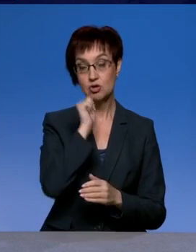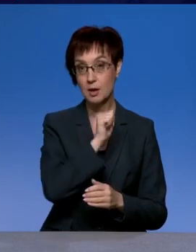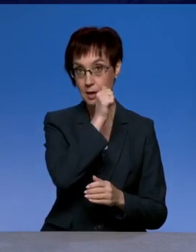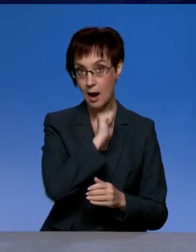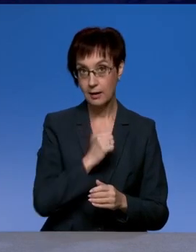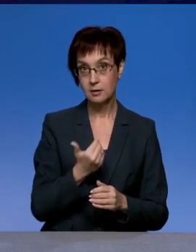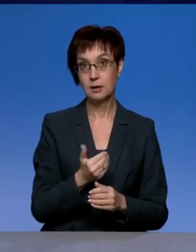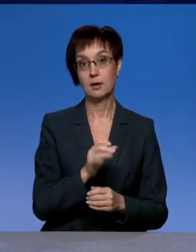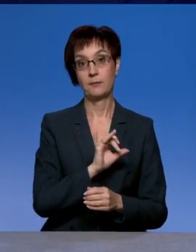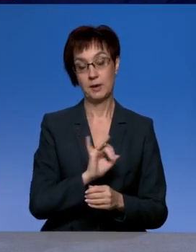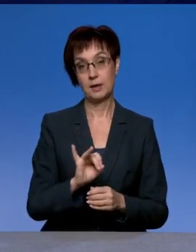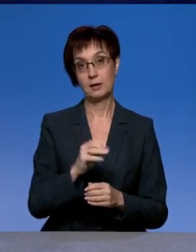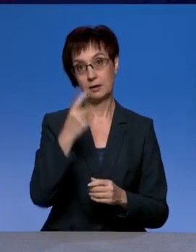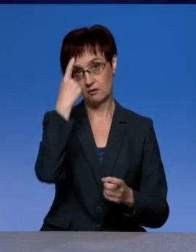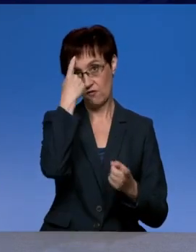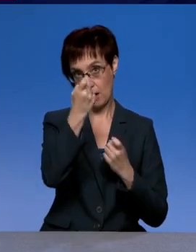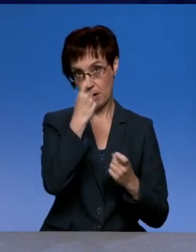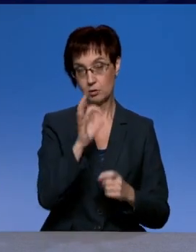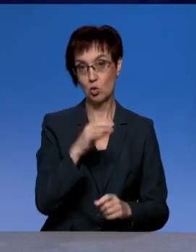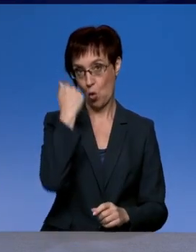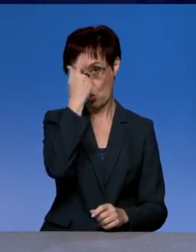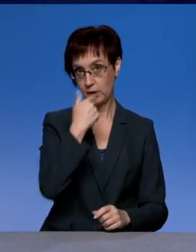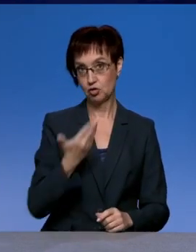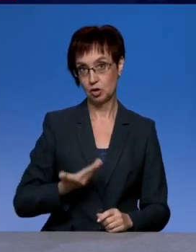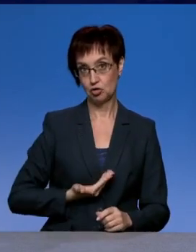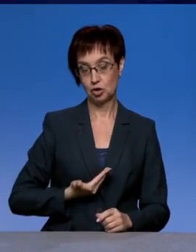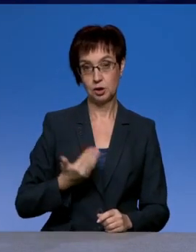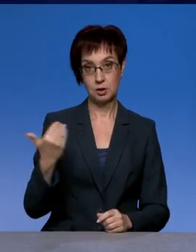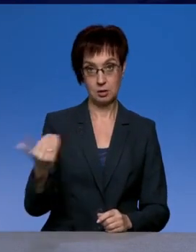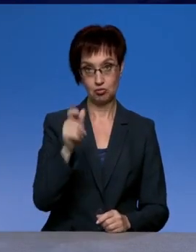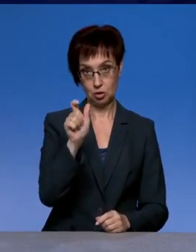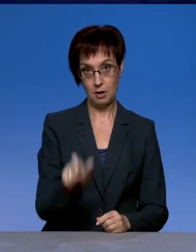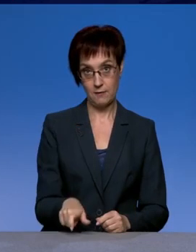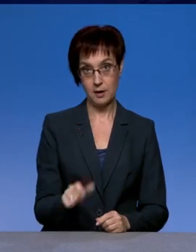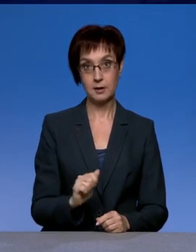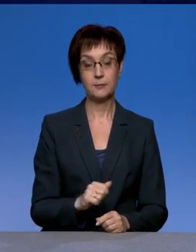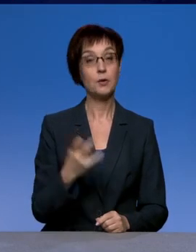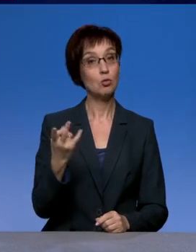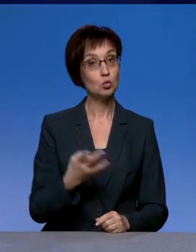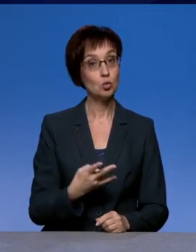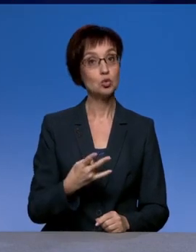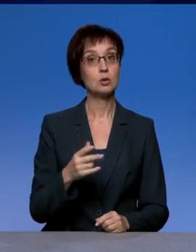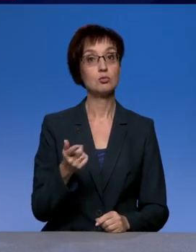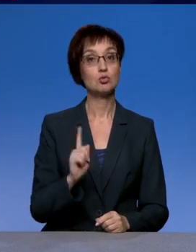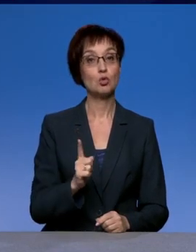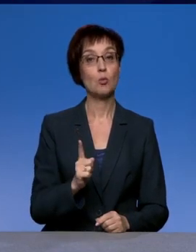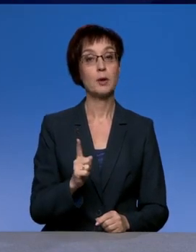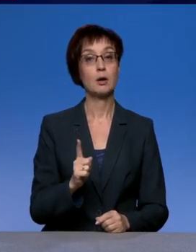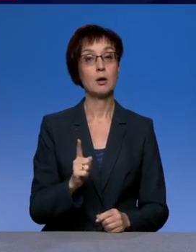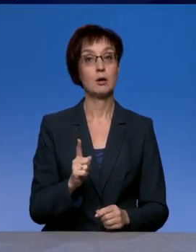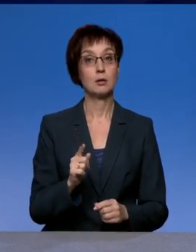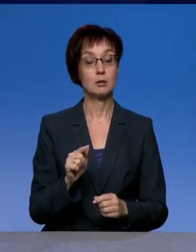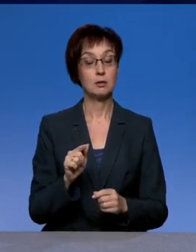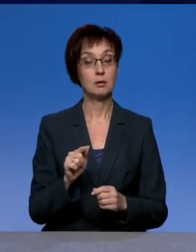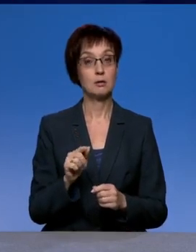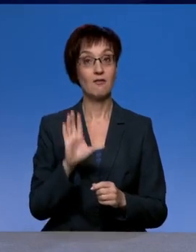личной жизни человека. Поэтому здесь очень действительно нужно будет, чтобы законодатели предусмотрели